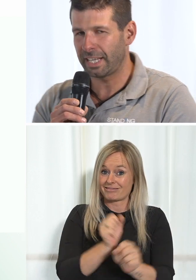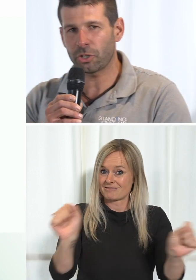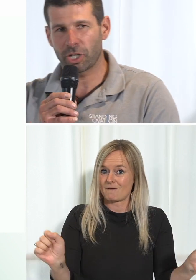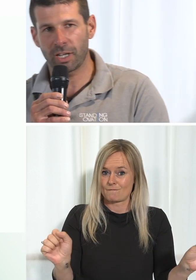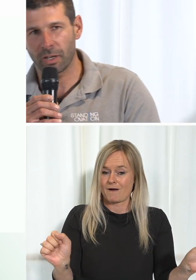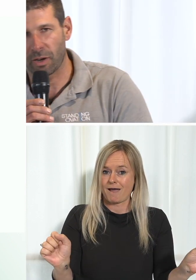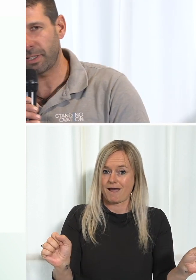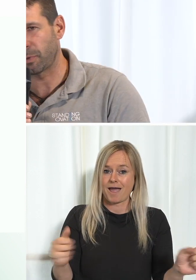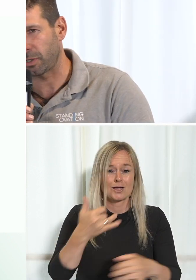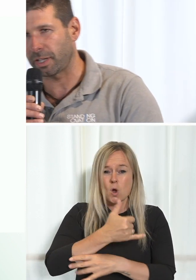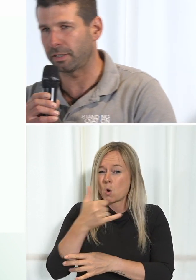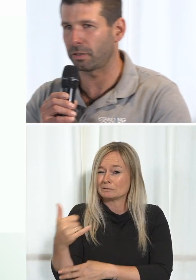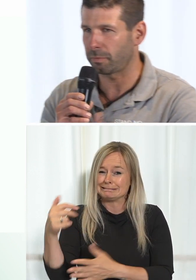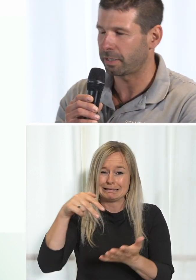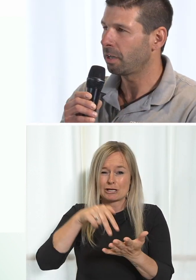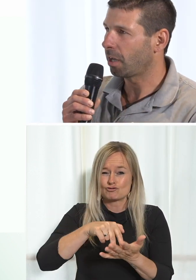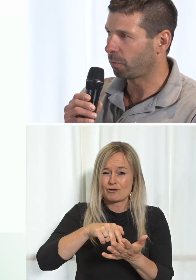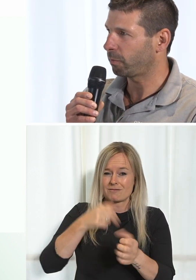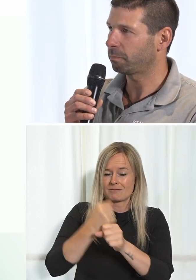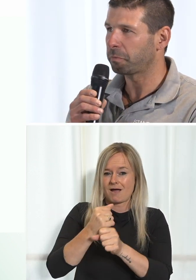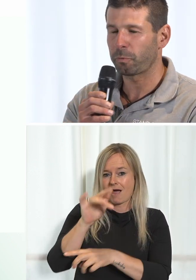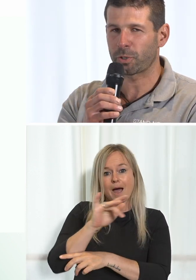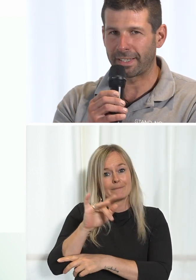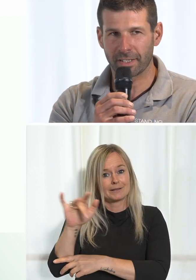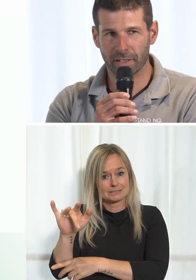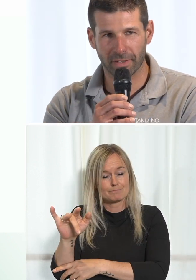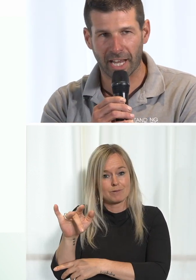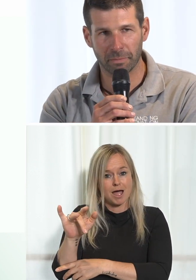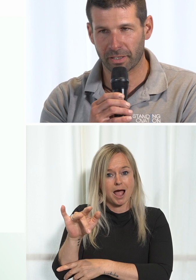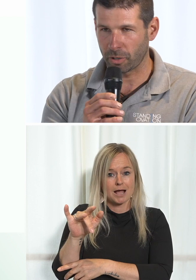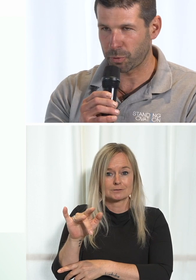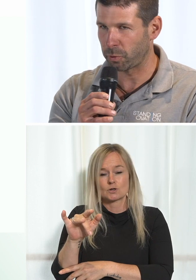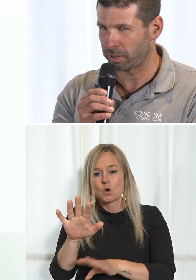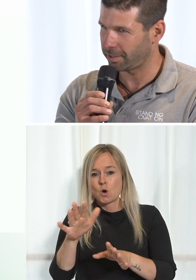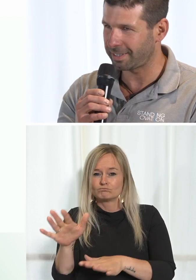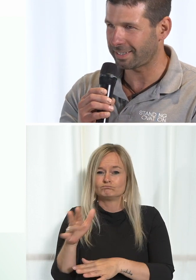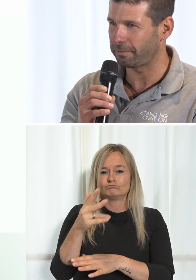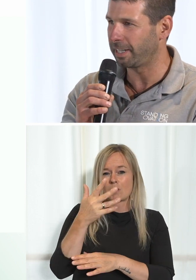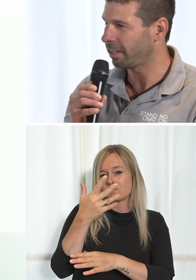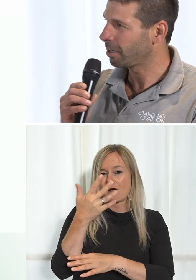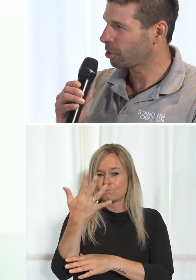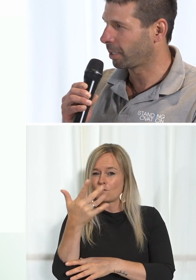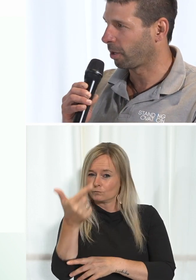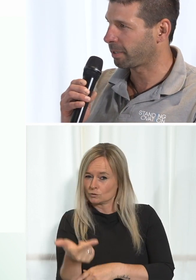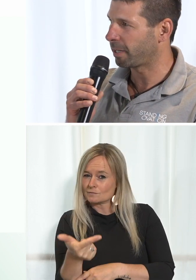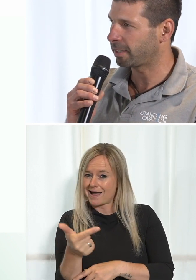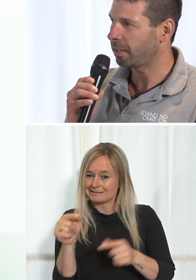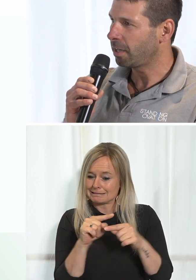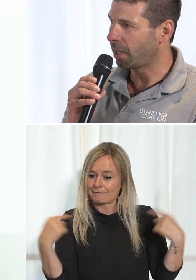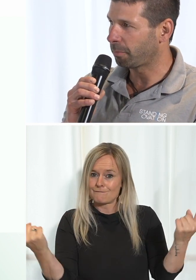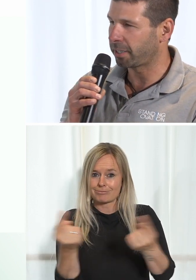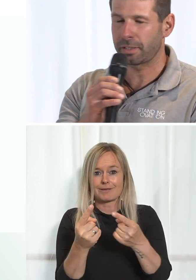eigentlich jeder stehende Arbeitsplatz, der sich, sage ich mal, auf 25 Quadratmetern abspült, und das sind sehr, sehr viele stehende